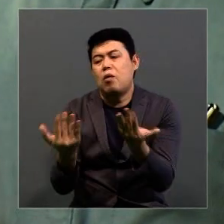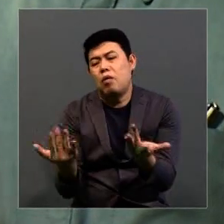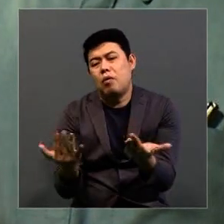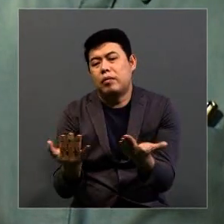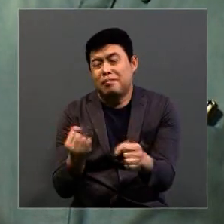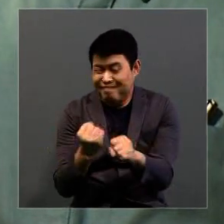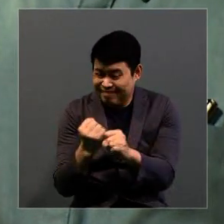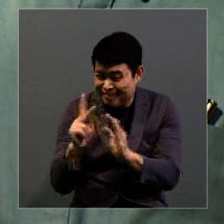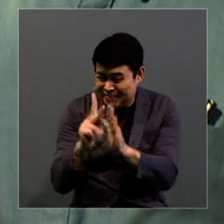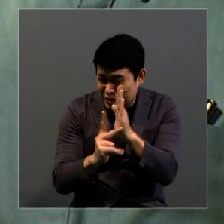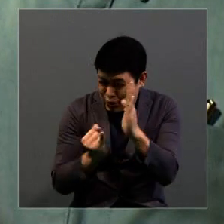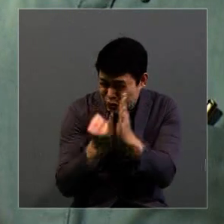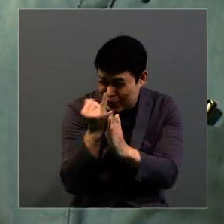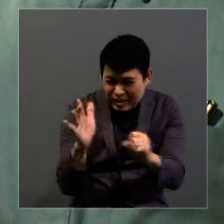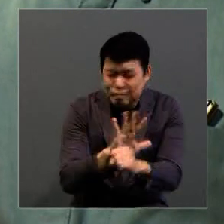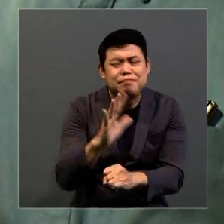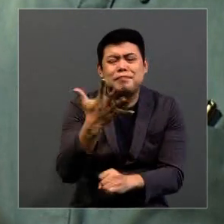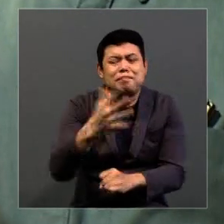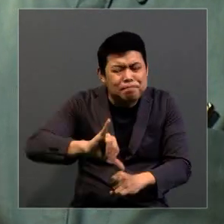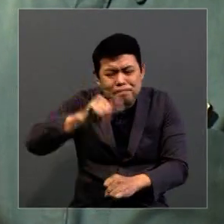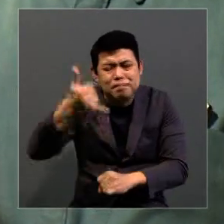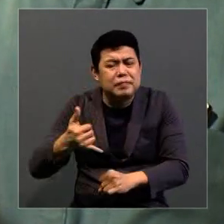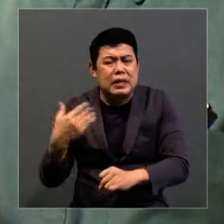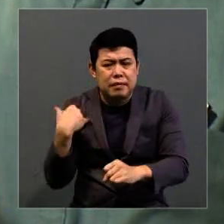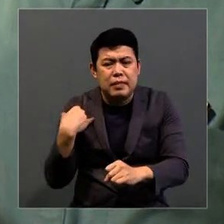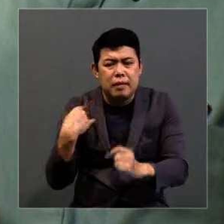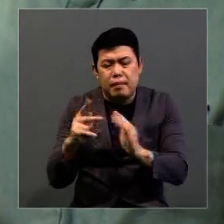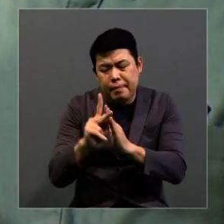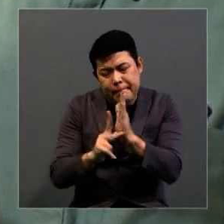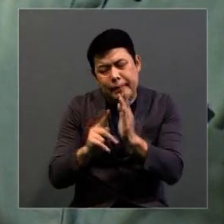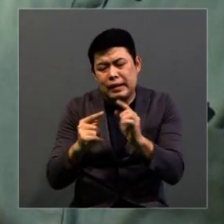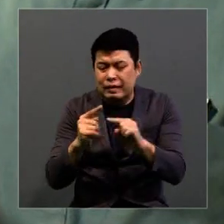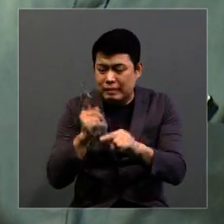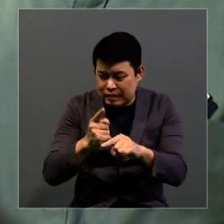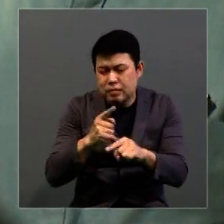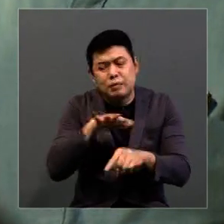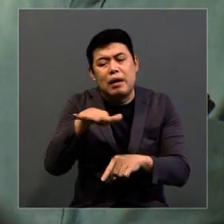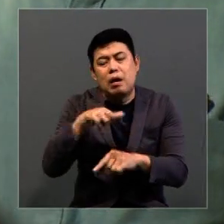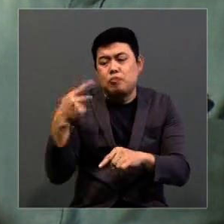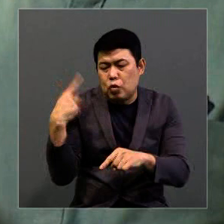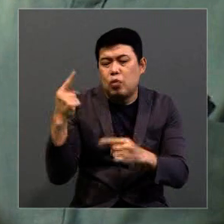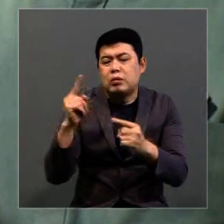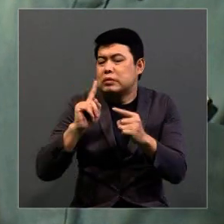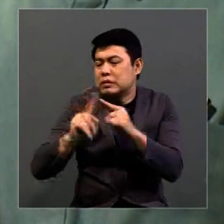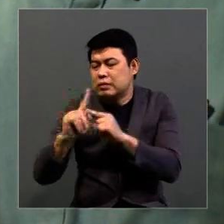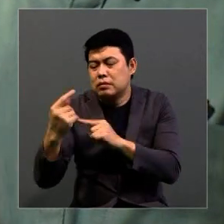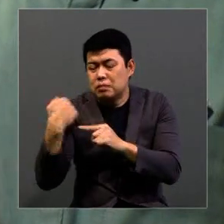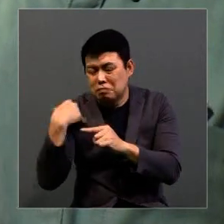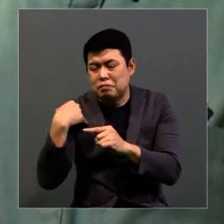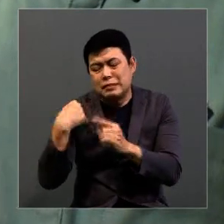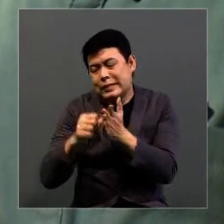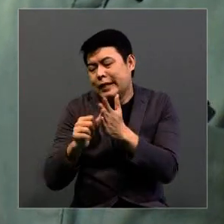อาจจะไม่ได้ถูกกฎหมายทุกเรื่องแต่บางเรื่องที่มันมันเป็นเรื่องธรรมชาติและเรื่องที่มันมีประโยชน์ในด้านอื่นอาจจะต้องให้ถูกกฎหมาย